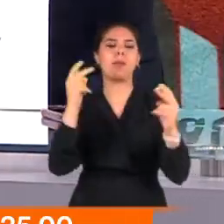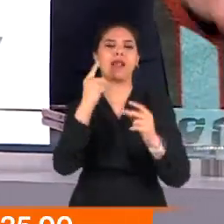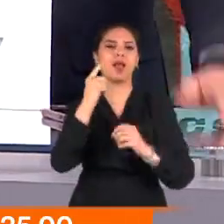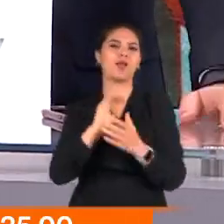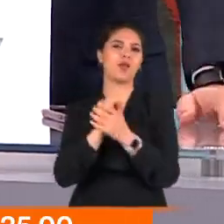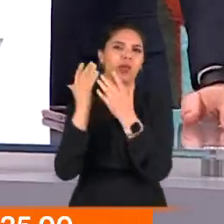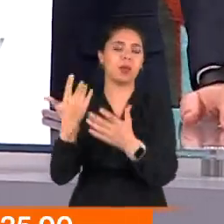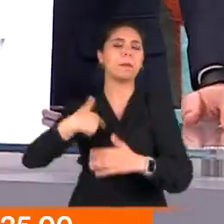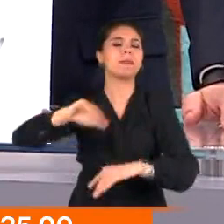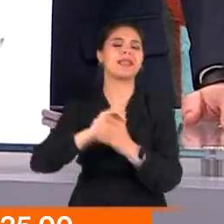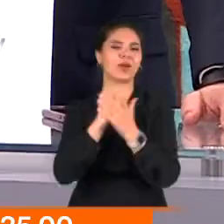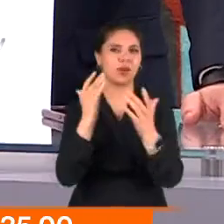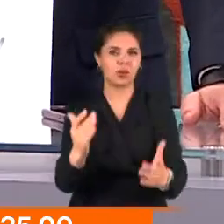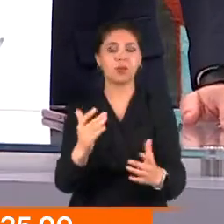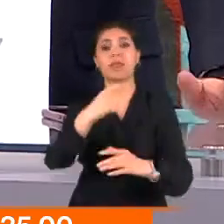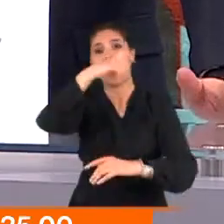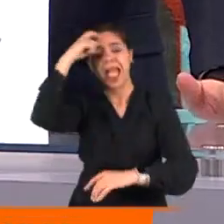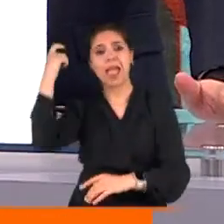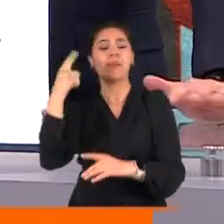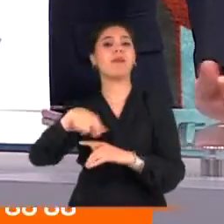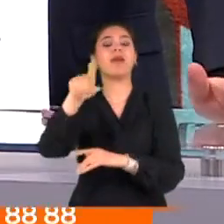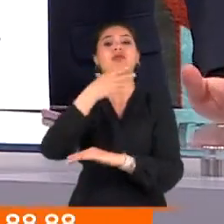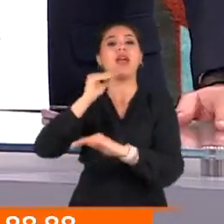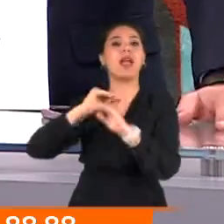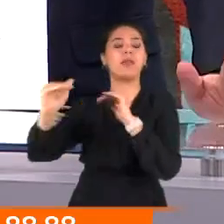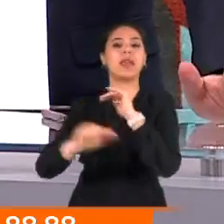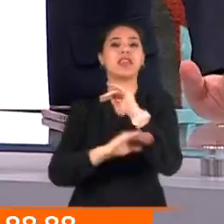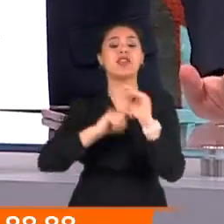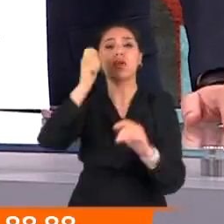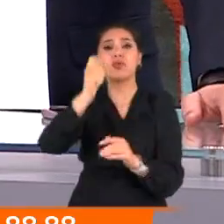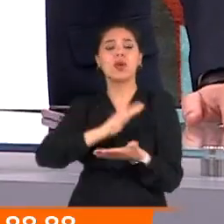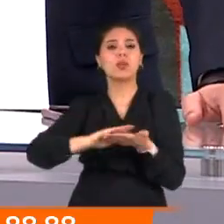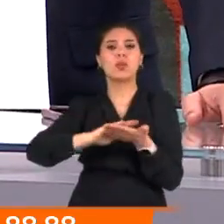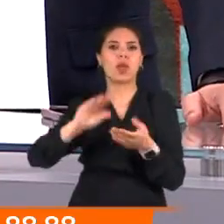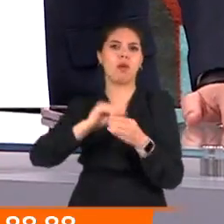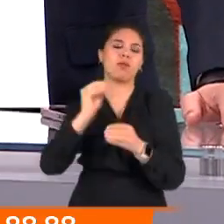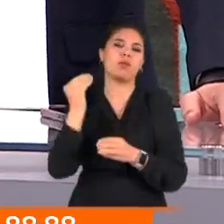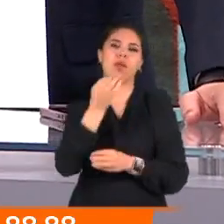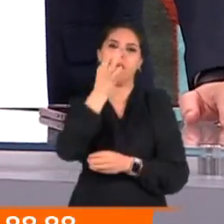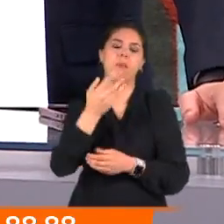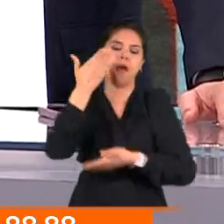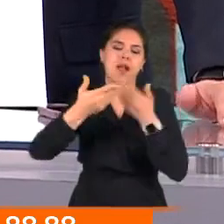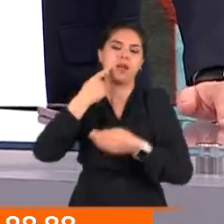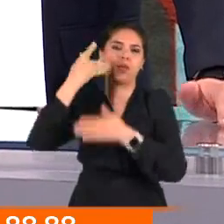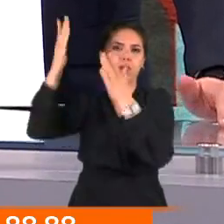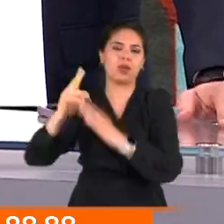kutladı. Biz de kutluyoruz. Sonra hem emekçi hem de emeklilerin yaşam standartlarını yükseltecek güzel haberler verdi